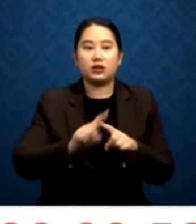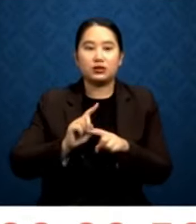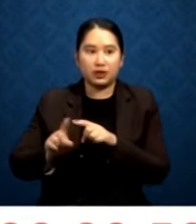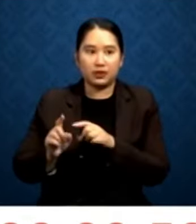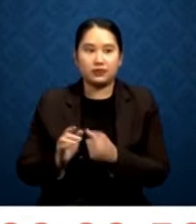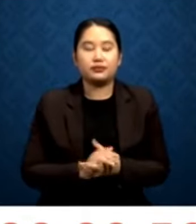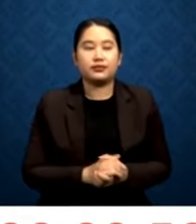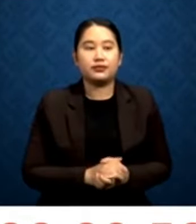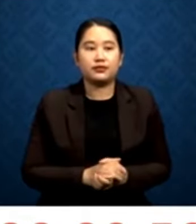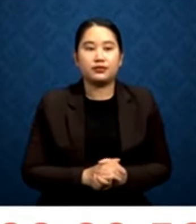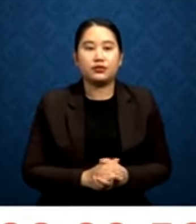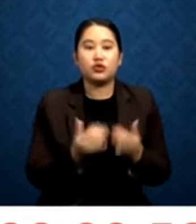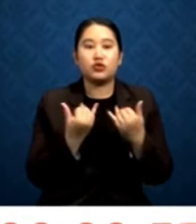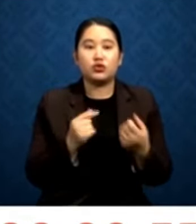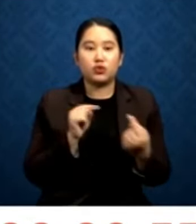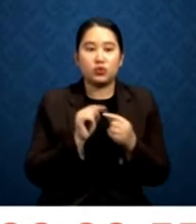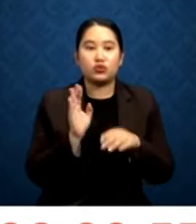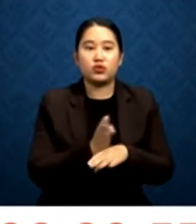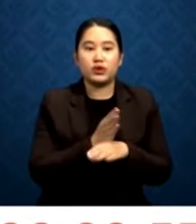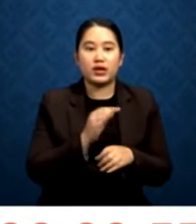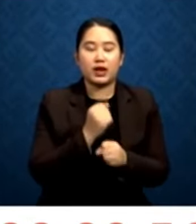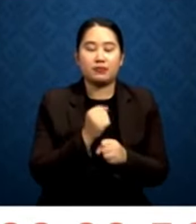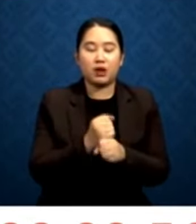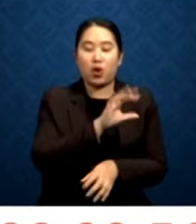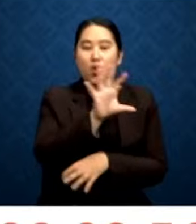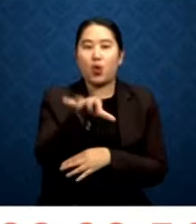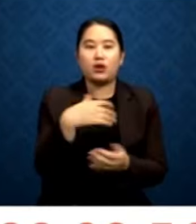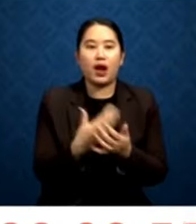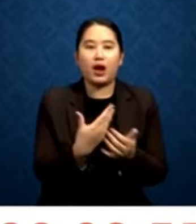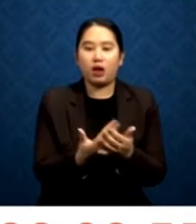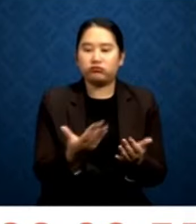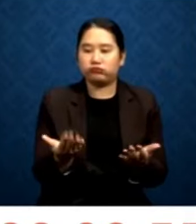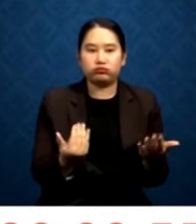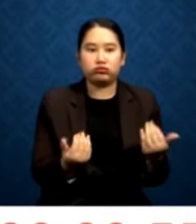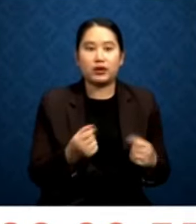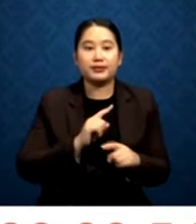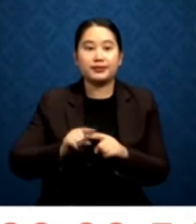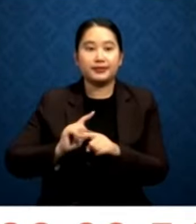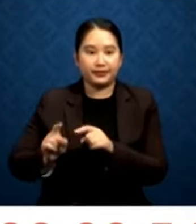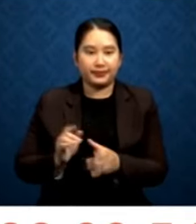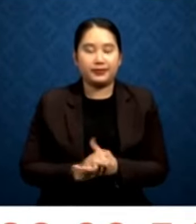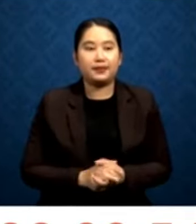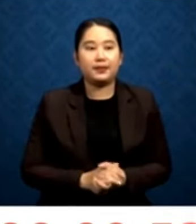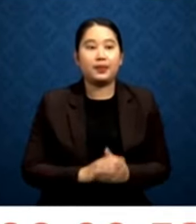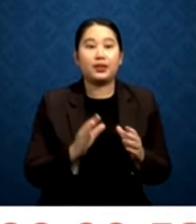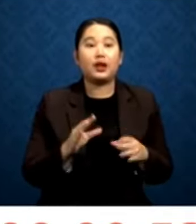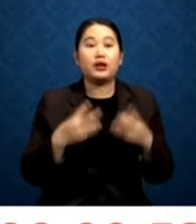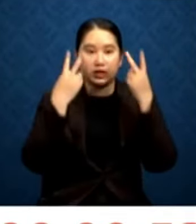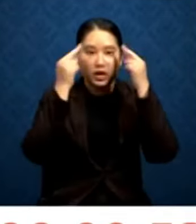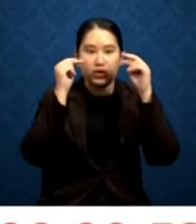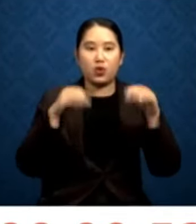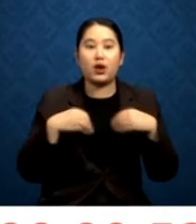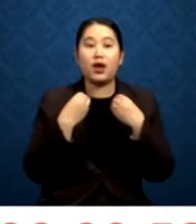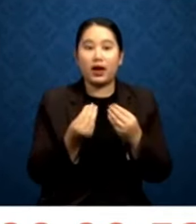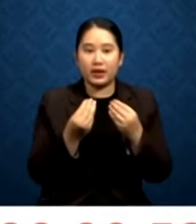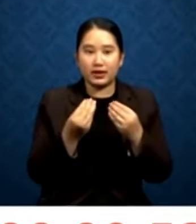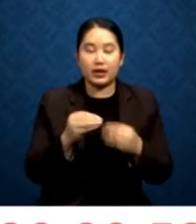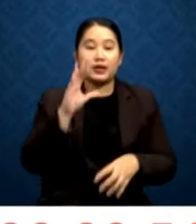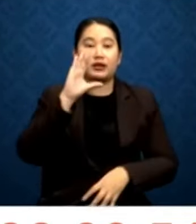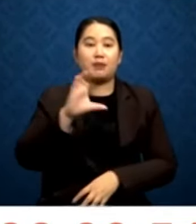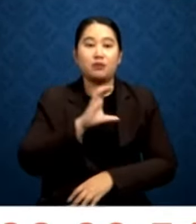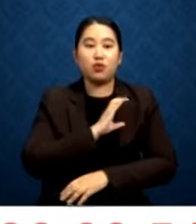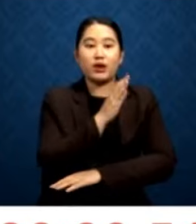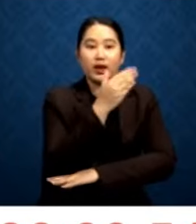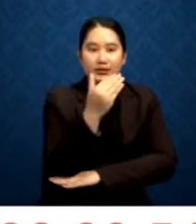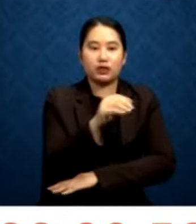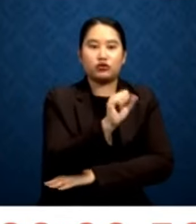ี่เกิดธรกิจที่หลอกลวงพี่นประชาชนนะคะโดยท่านได้มอบหมายทั้งสัดักงตำรจแงชาิหร